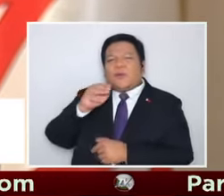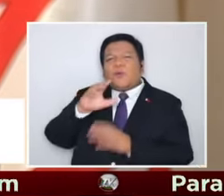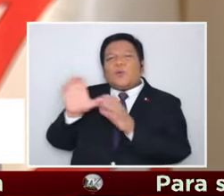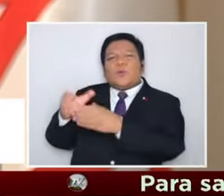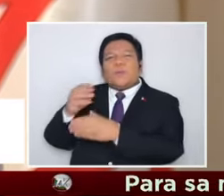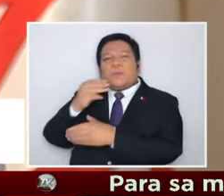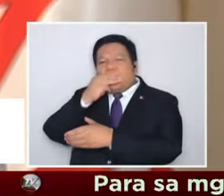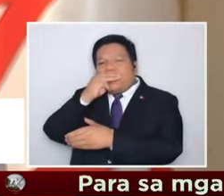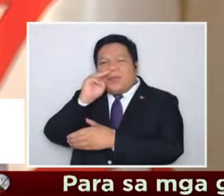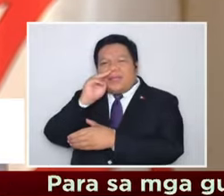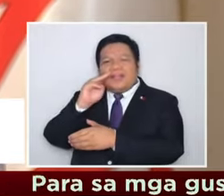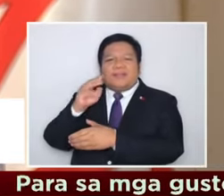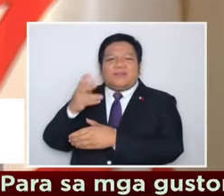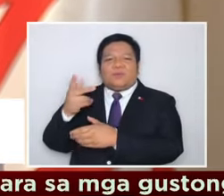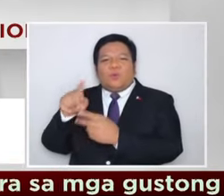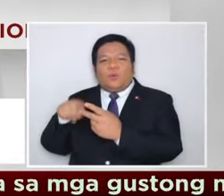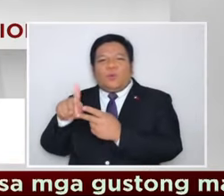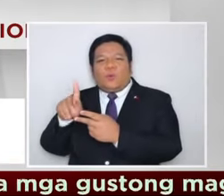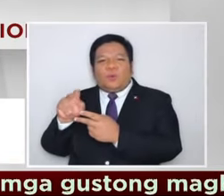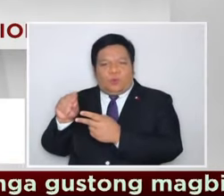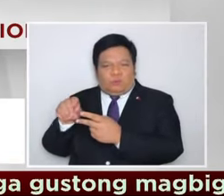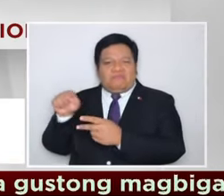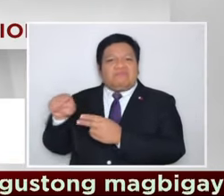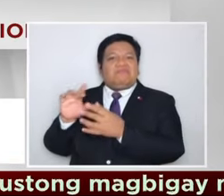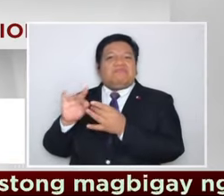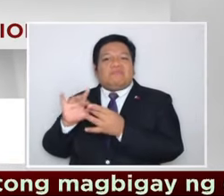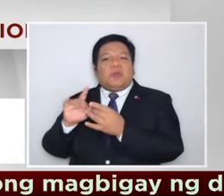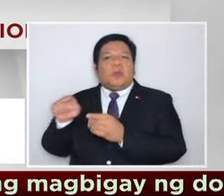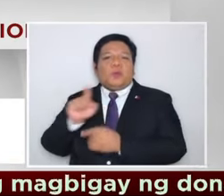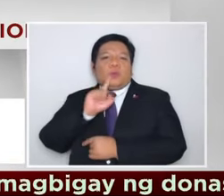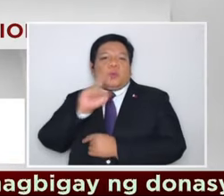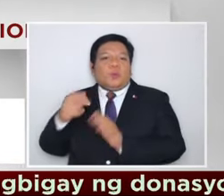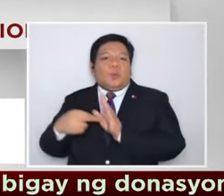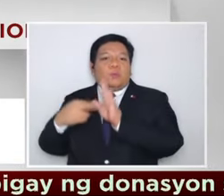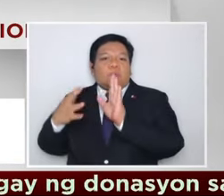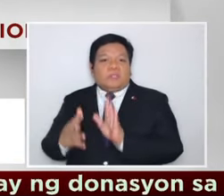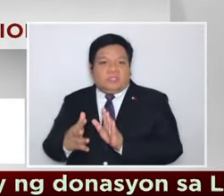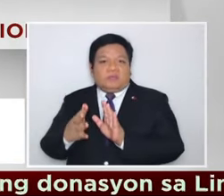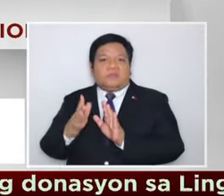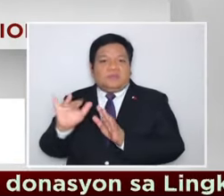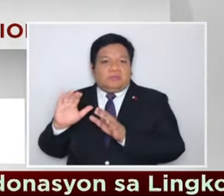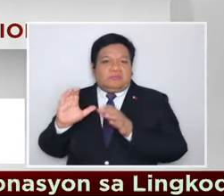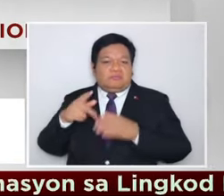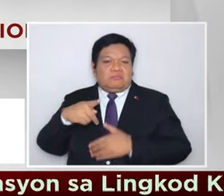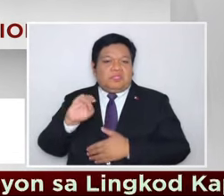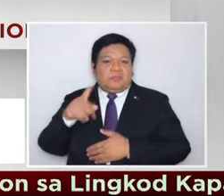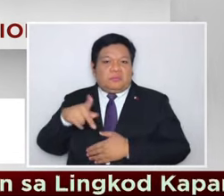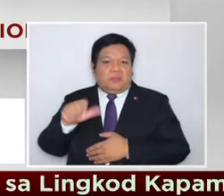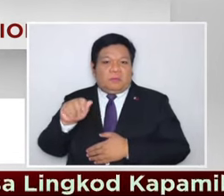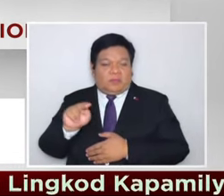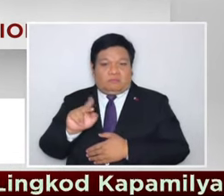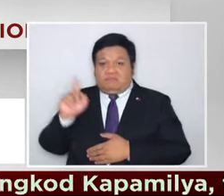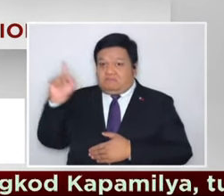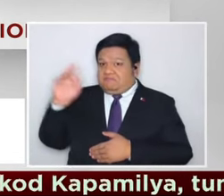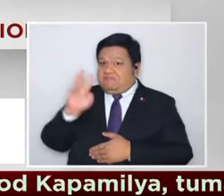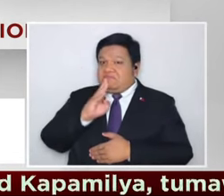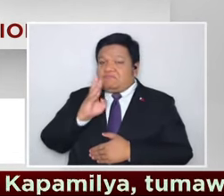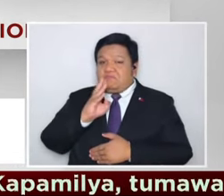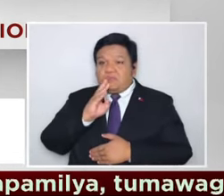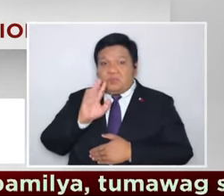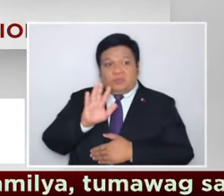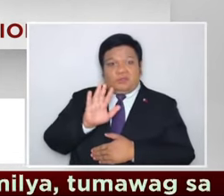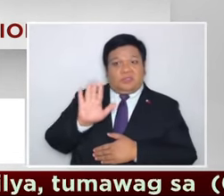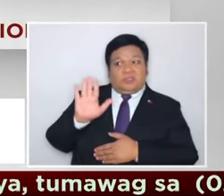ang tunay na mga kinatawan ng partido. All their actions should be declared illegal, and we are asking the